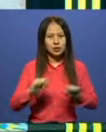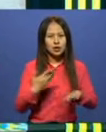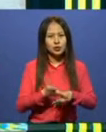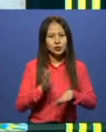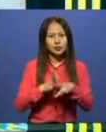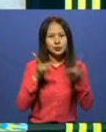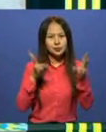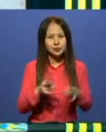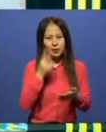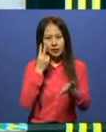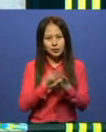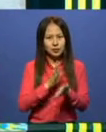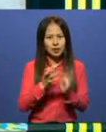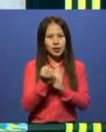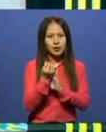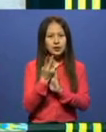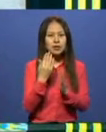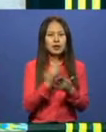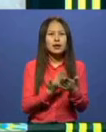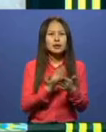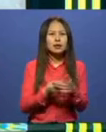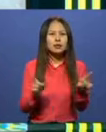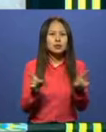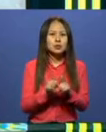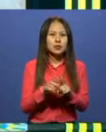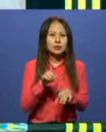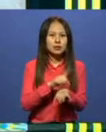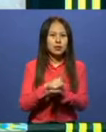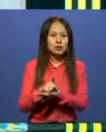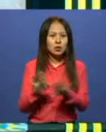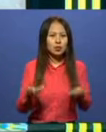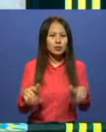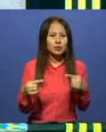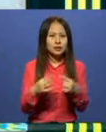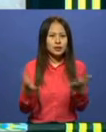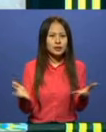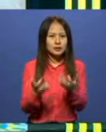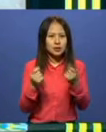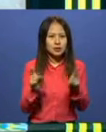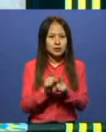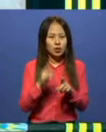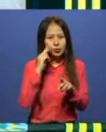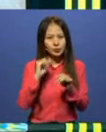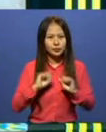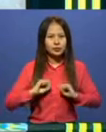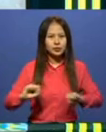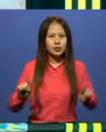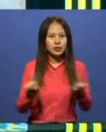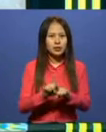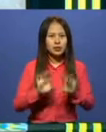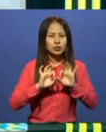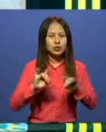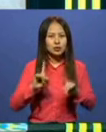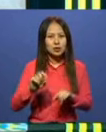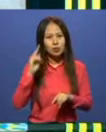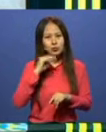жараланғанына қарамастан жауға үдере соққы берген 12 кеңес танкісінің бораған оқтың арасынан аман алып шығуда көзсіз ерлік жасады. Осылайша көрсеткен